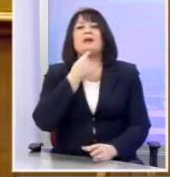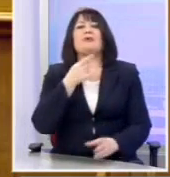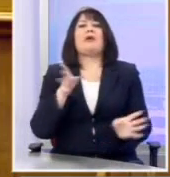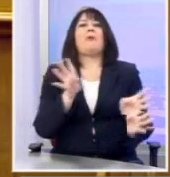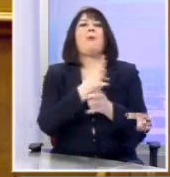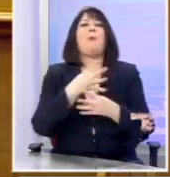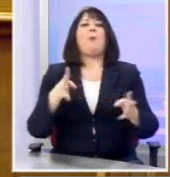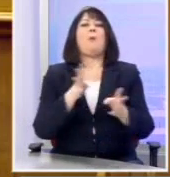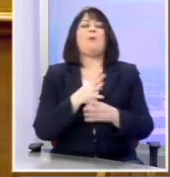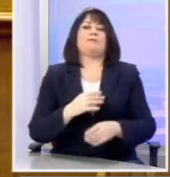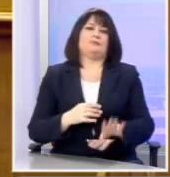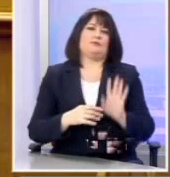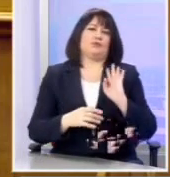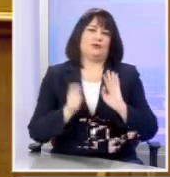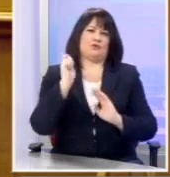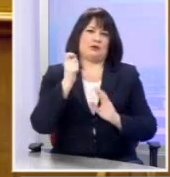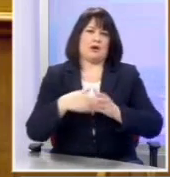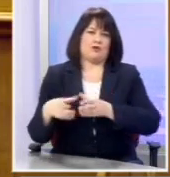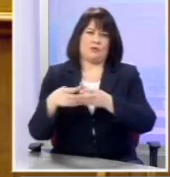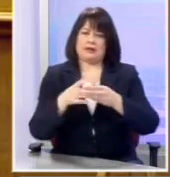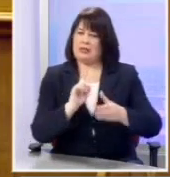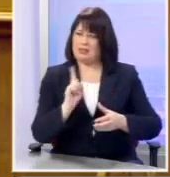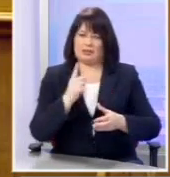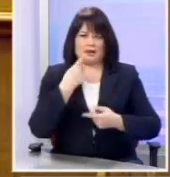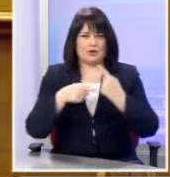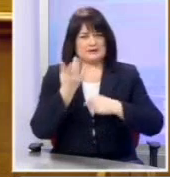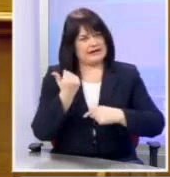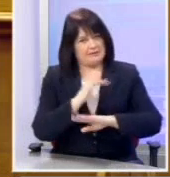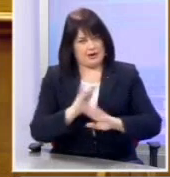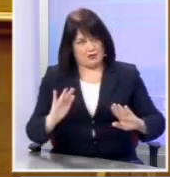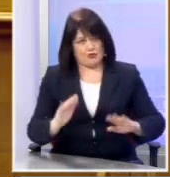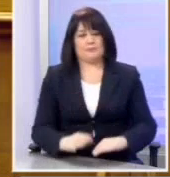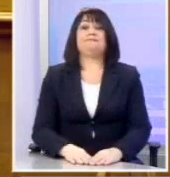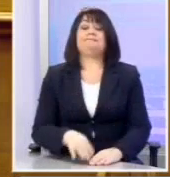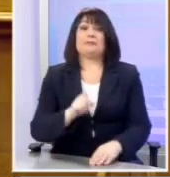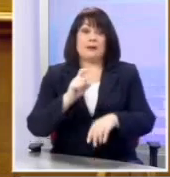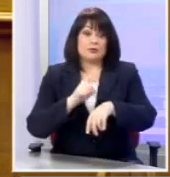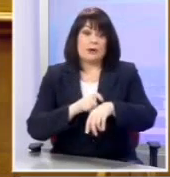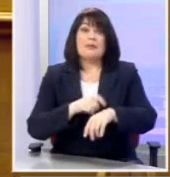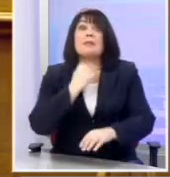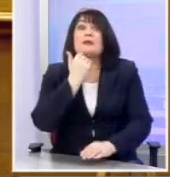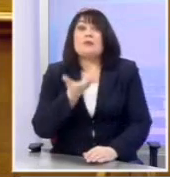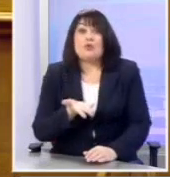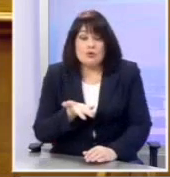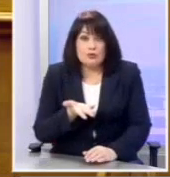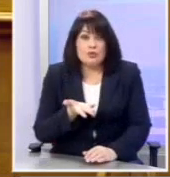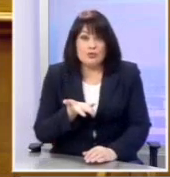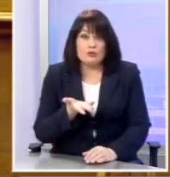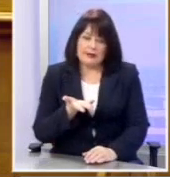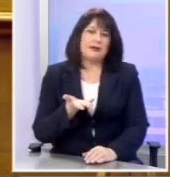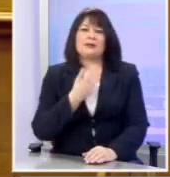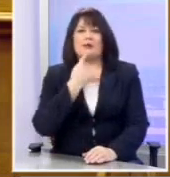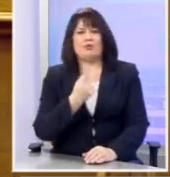δημαγωγία μεταξύ των πολιτικών δυνάμεων. Δεν υπάρχει δυνατότητα εξάλλου να αμφισβητήσει